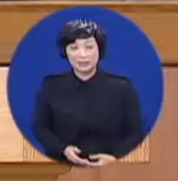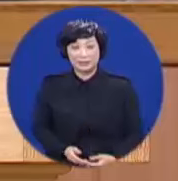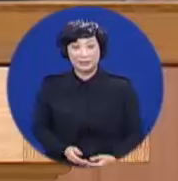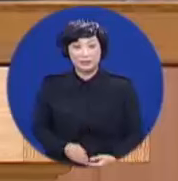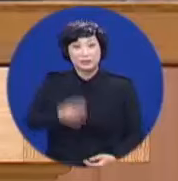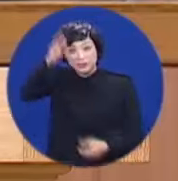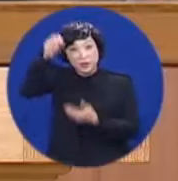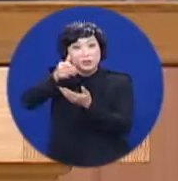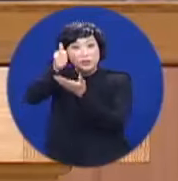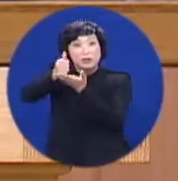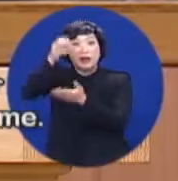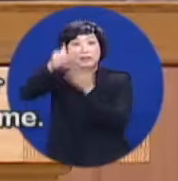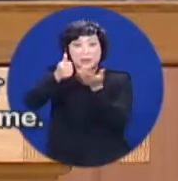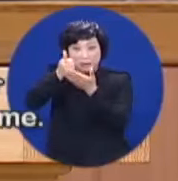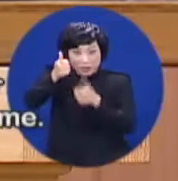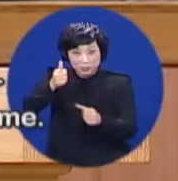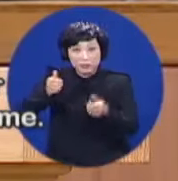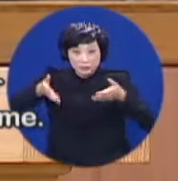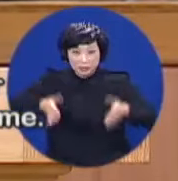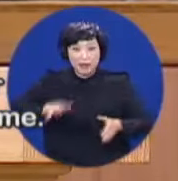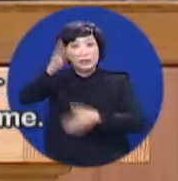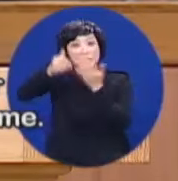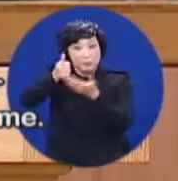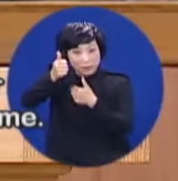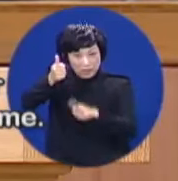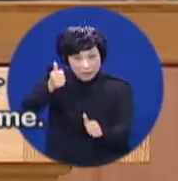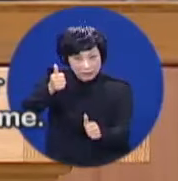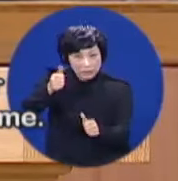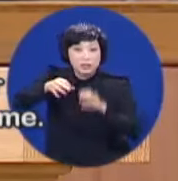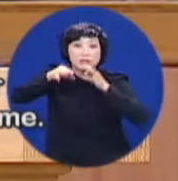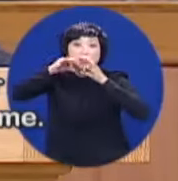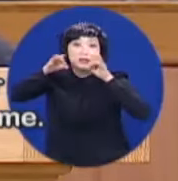하나님으로 태어난 하나님의 아들.